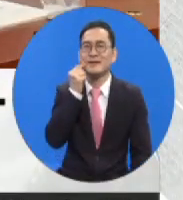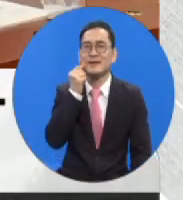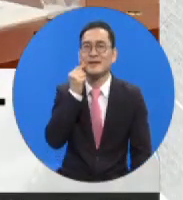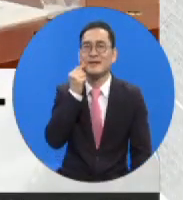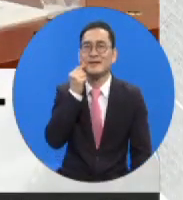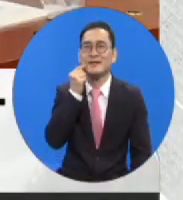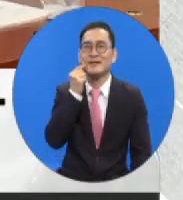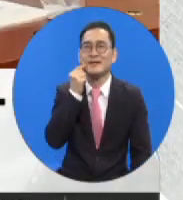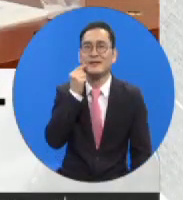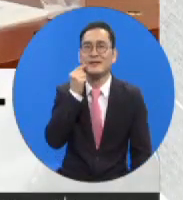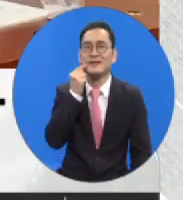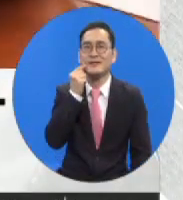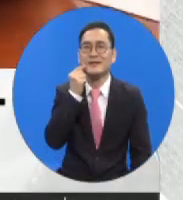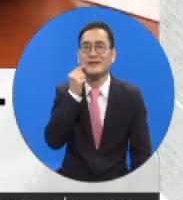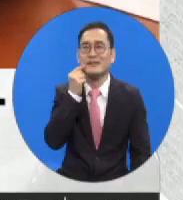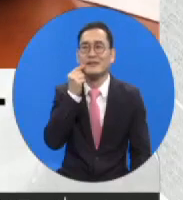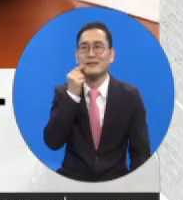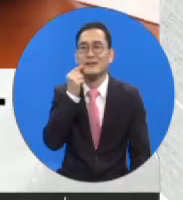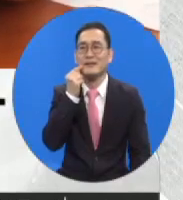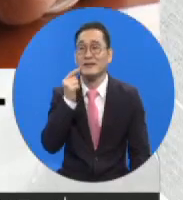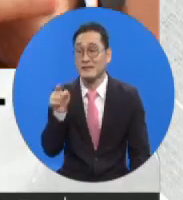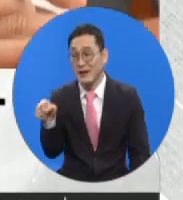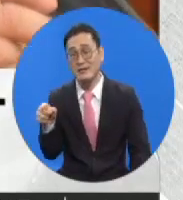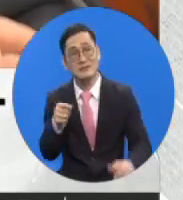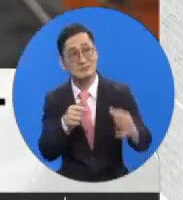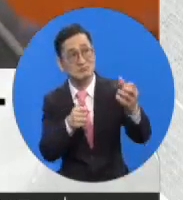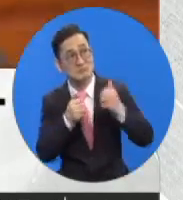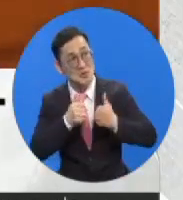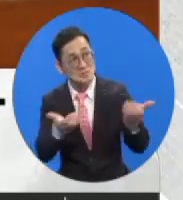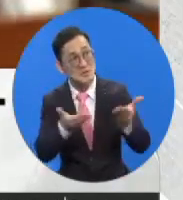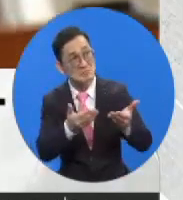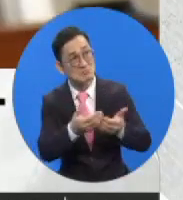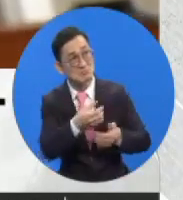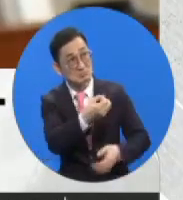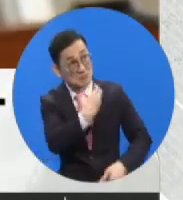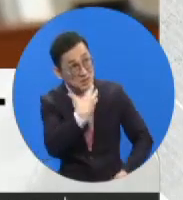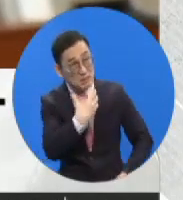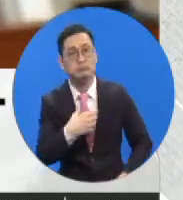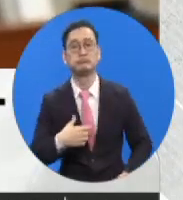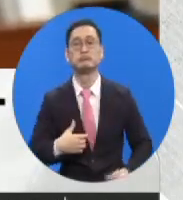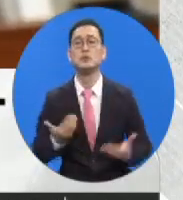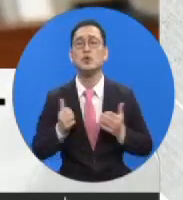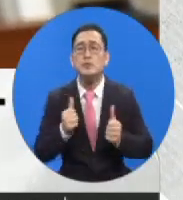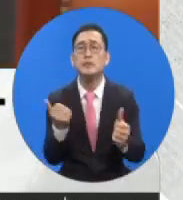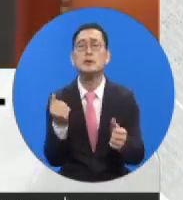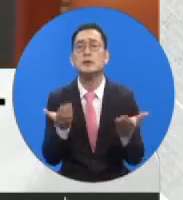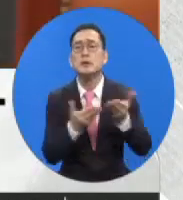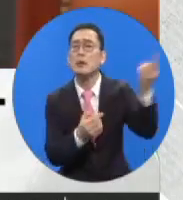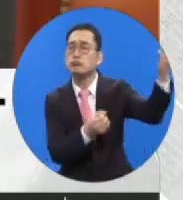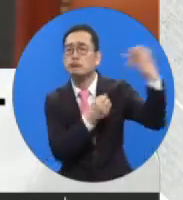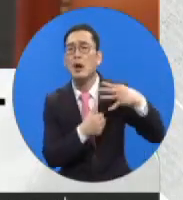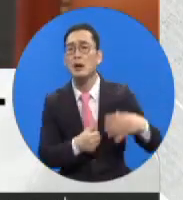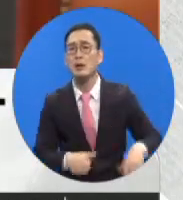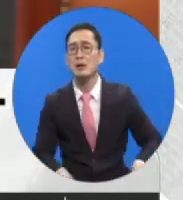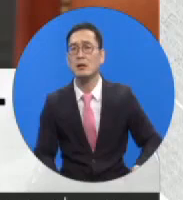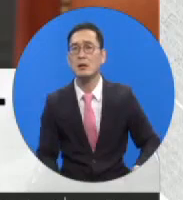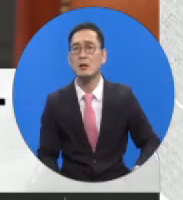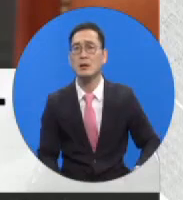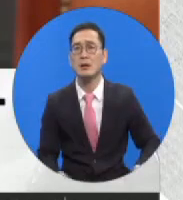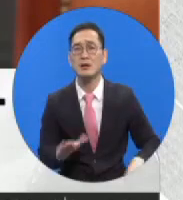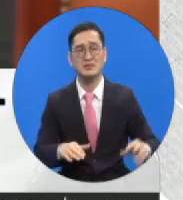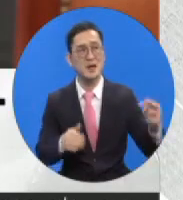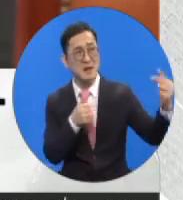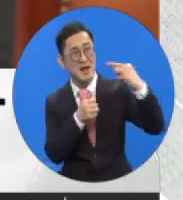별개로. 윤 총장이 그 부분을 이제 탁 걸어버린 거죠. 예. 그럼 저걸 반박하면은, 나가라는 뜻이냐.